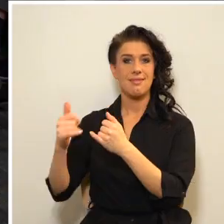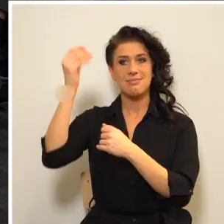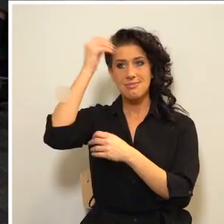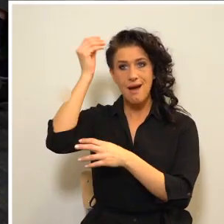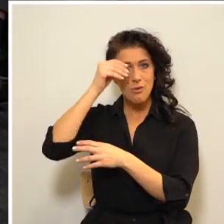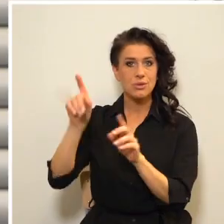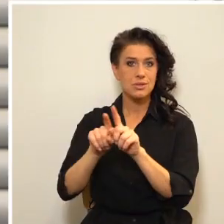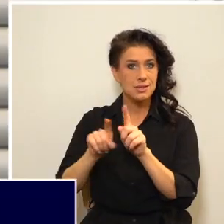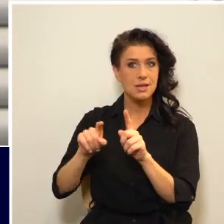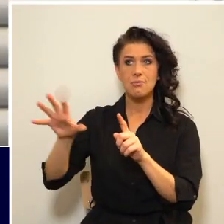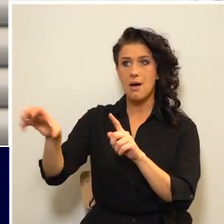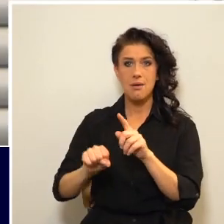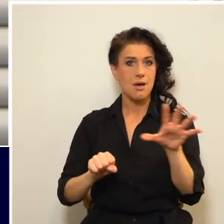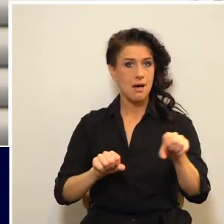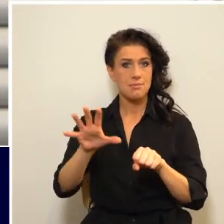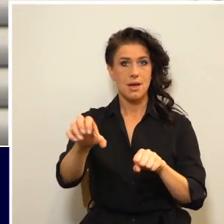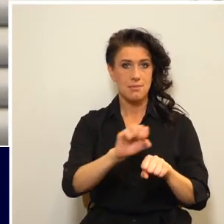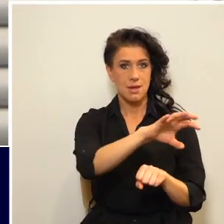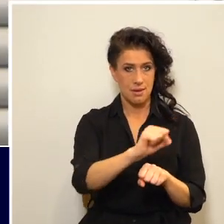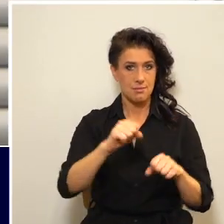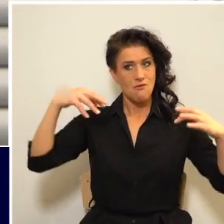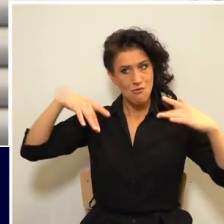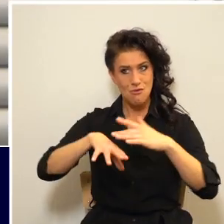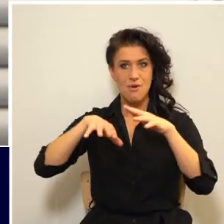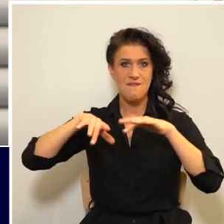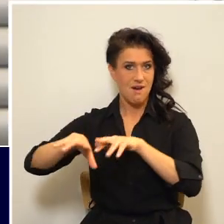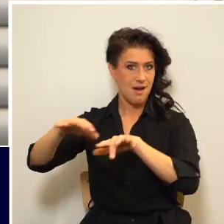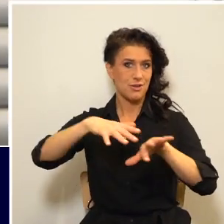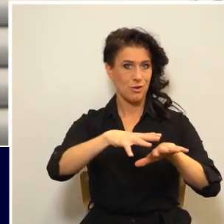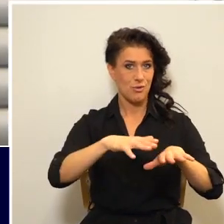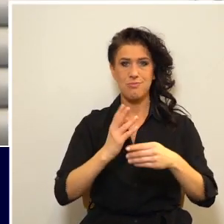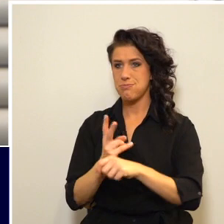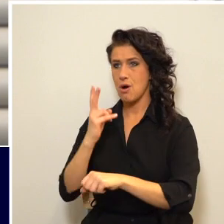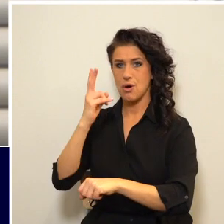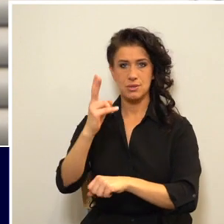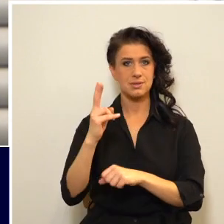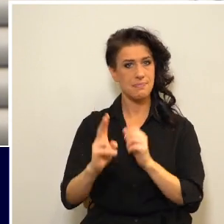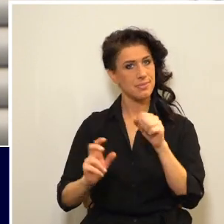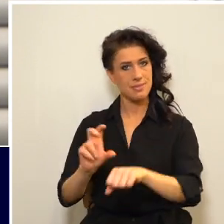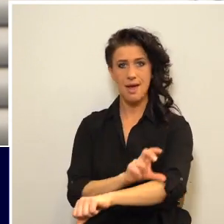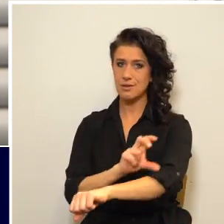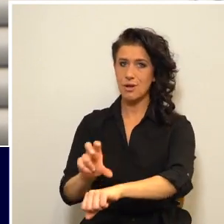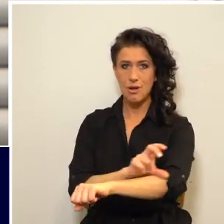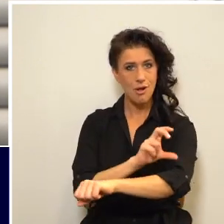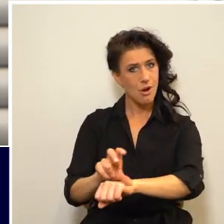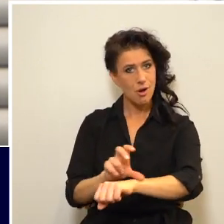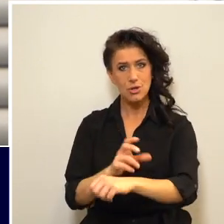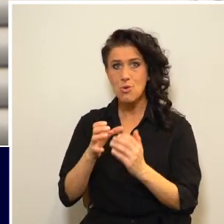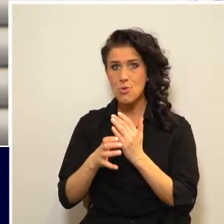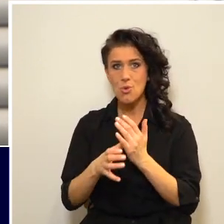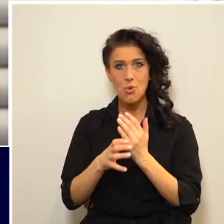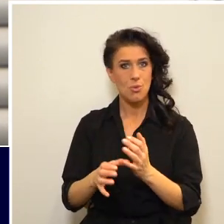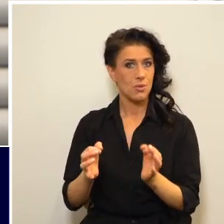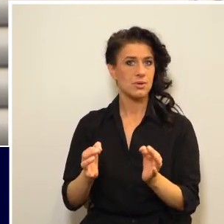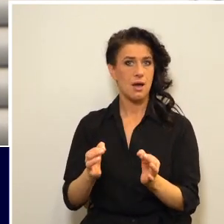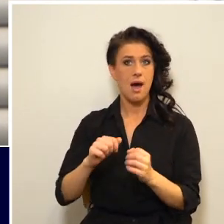ważne pytanie bo obserwujemy olbrzymi postęp technologii postęp który nie potrafimy sobie de facto wyobrazić co będzie za kilka lat